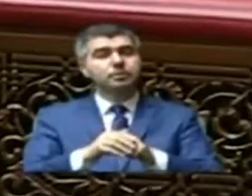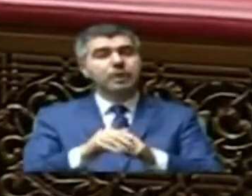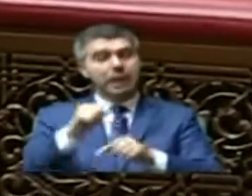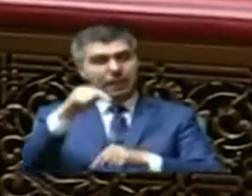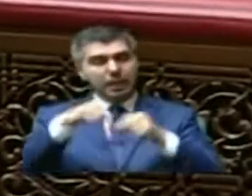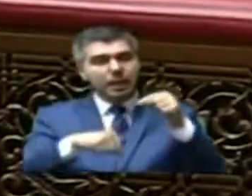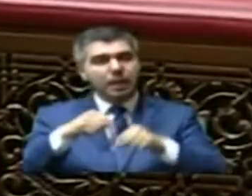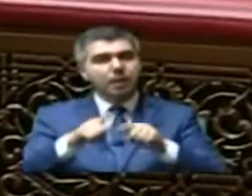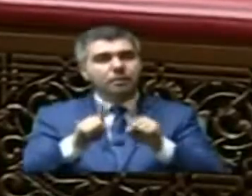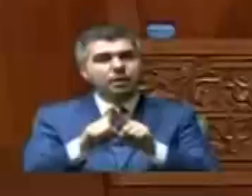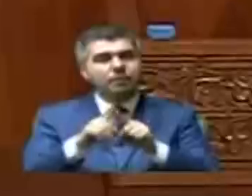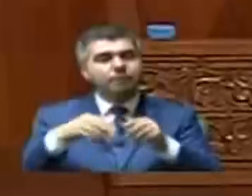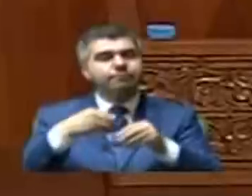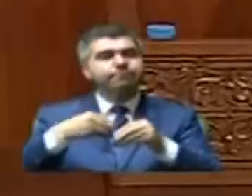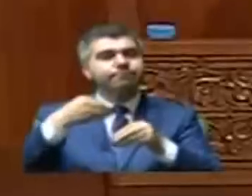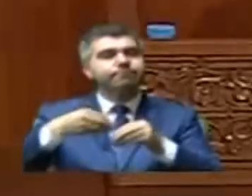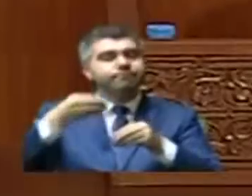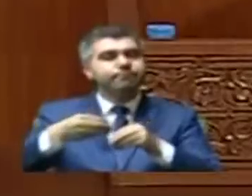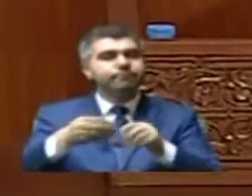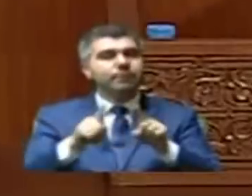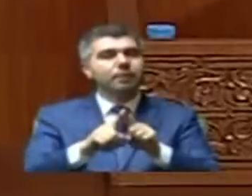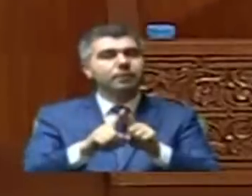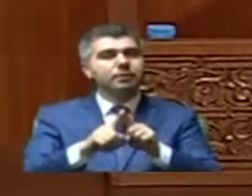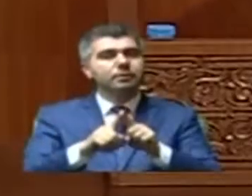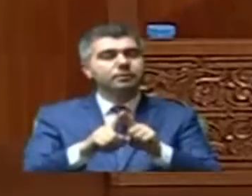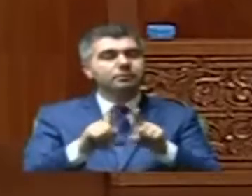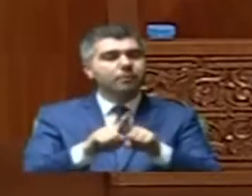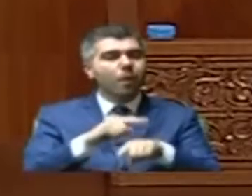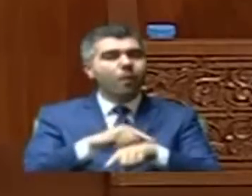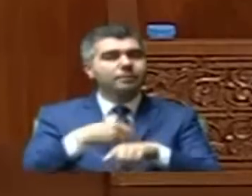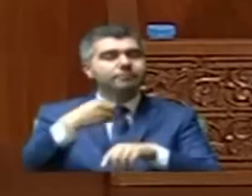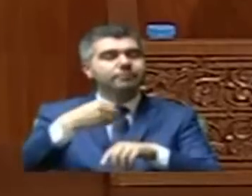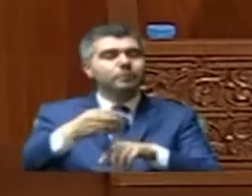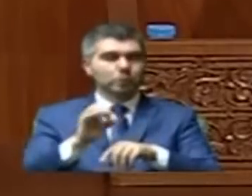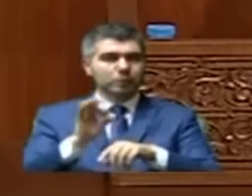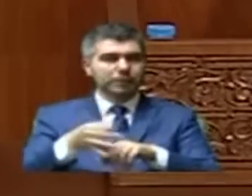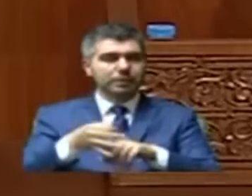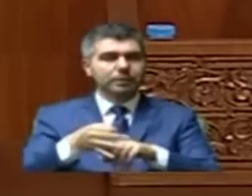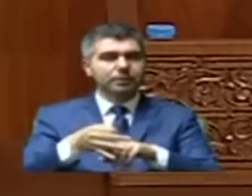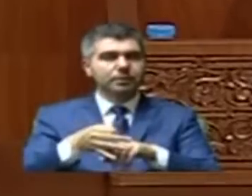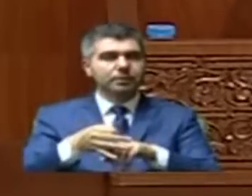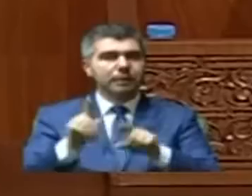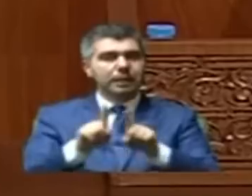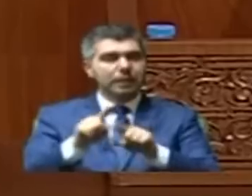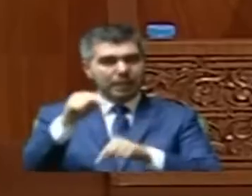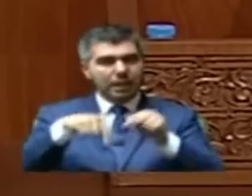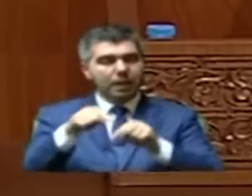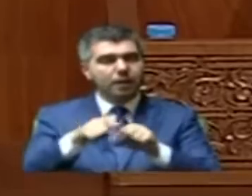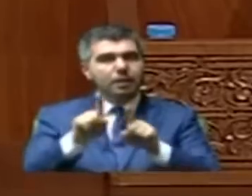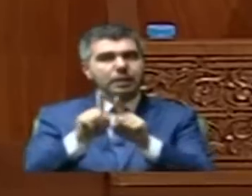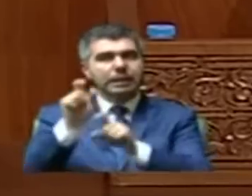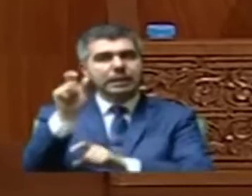واحد شويه الضيع نتيجه عدم وجود التقائه حقيقيه واحد شويه الضيع كاين كاين كاين الناس اللي